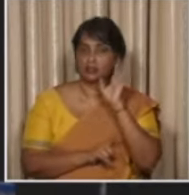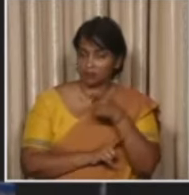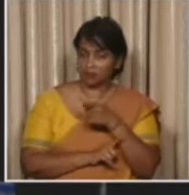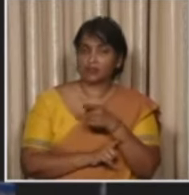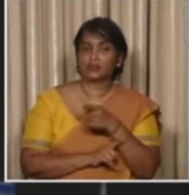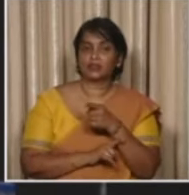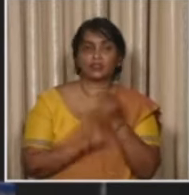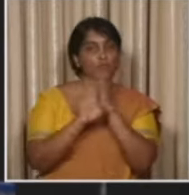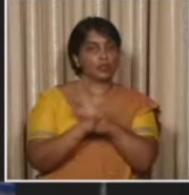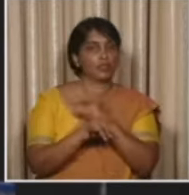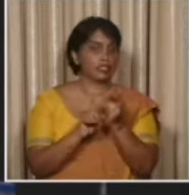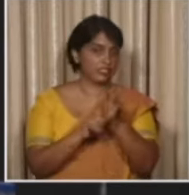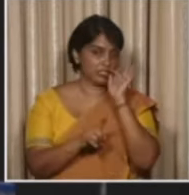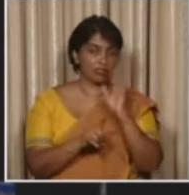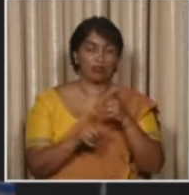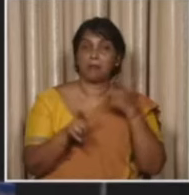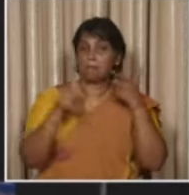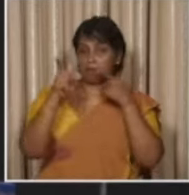ഇവക്കട്ട ജനാധിപതിവരയാവ് മറൻ